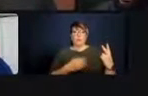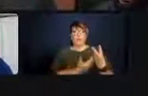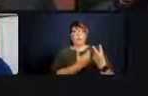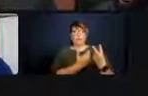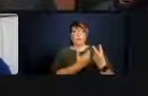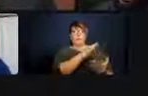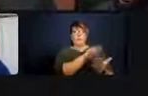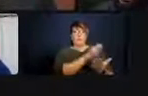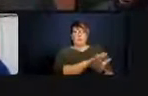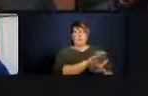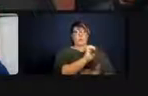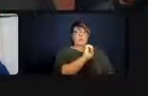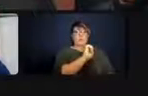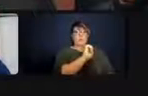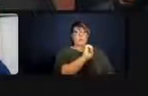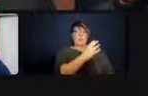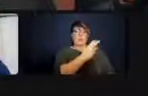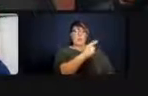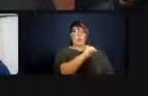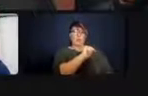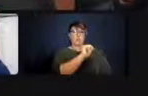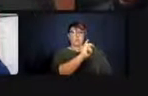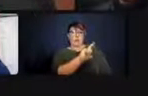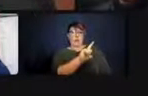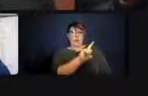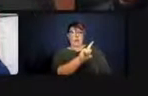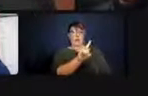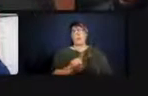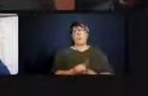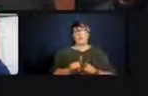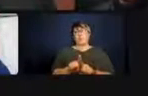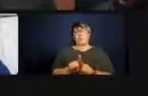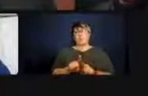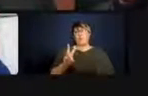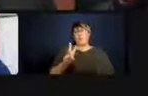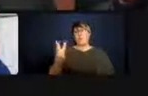لدينا مدرستين متوسطتين